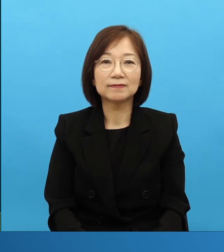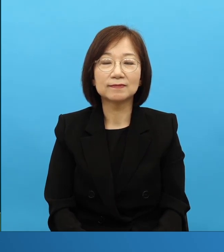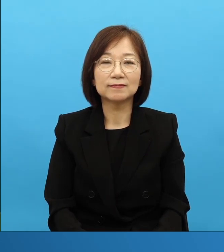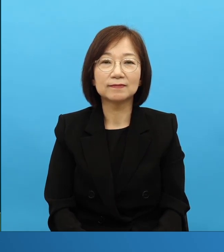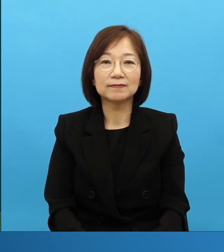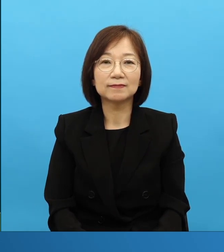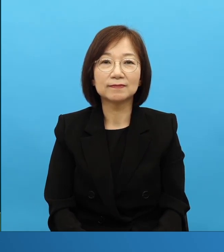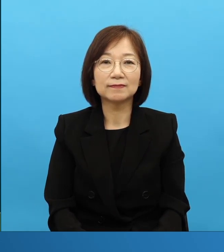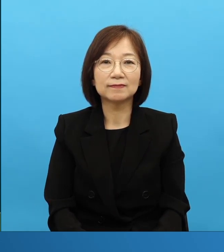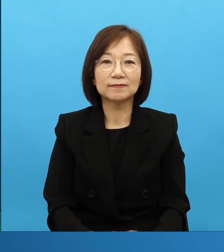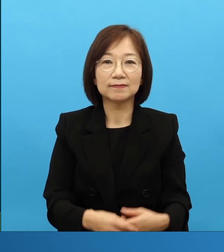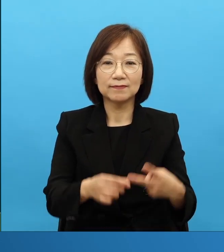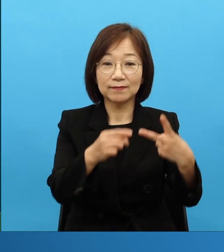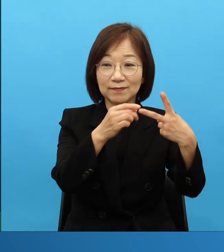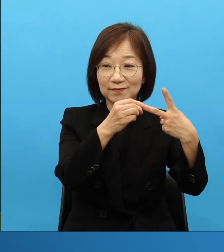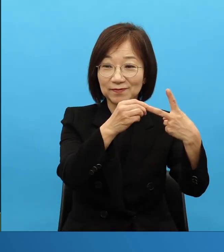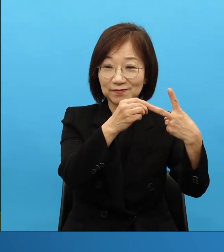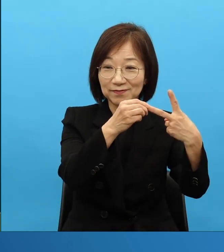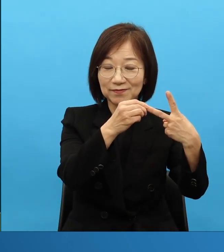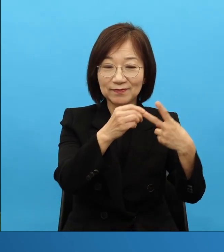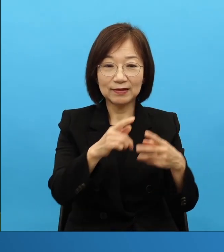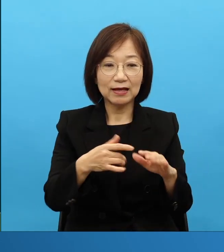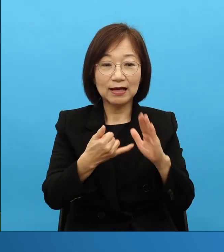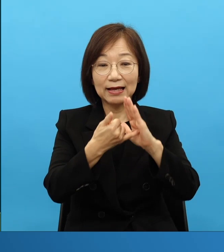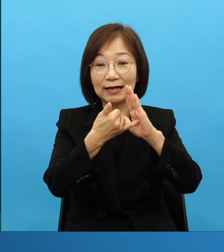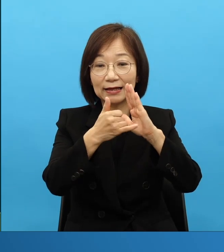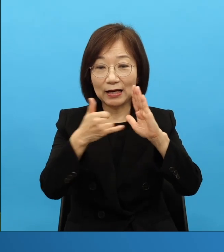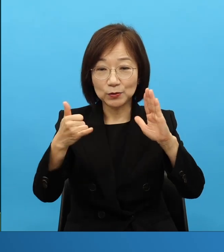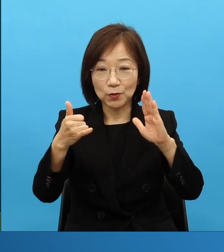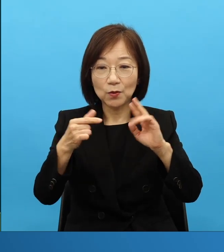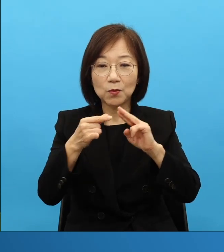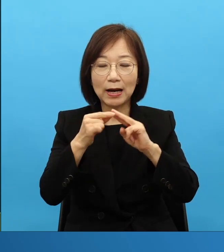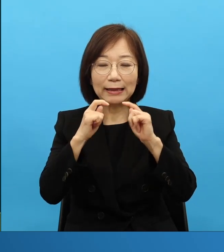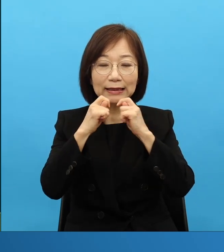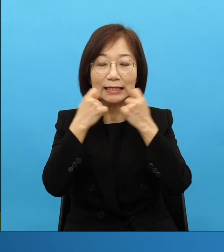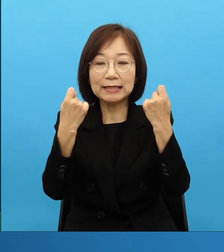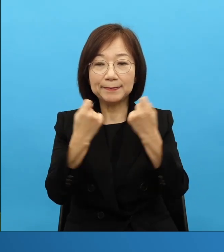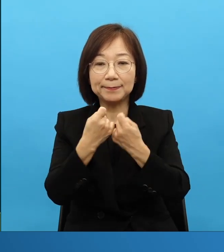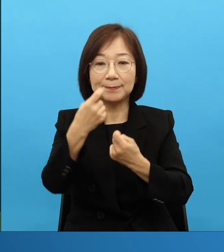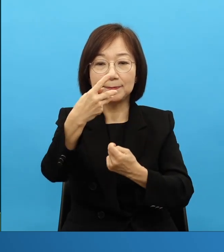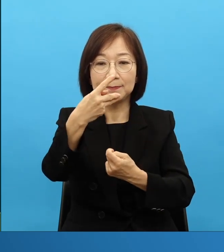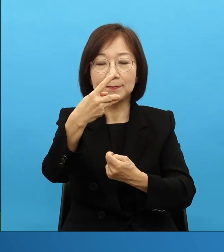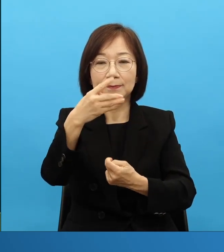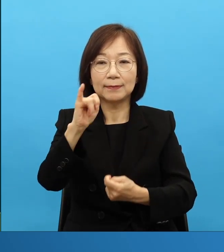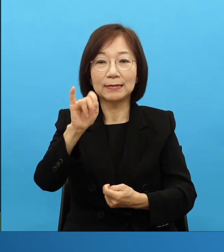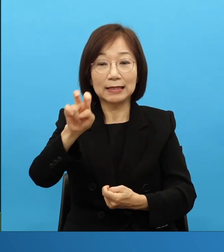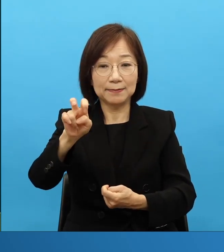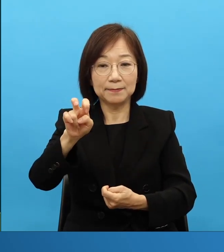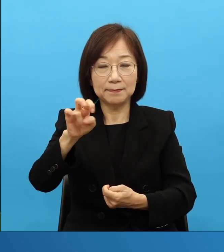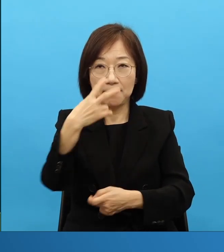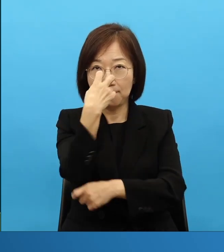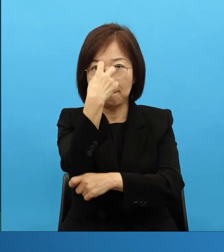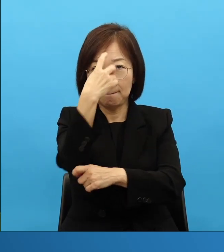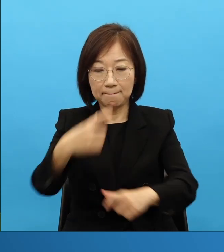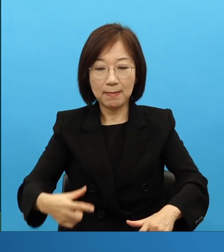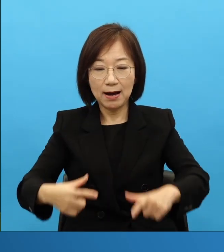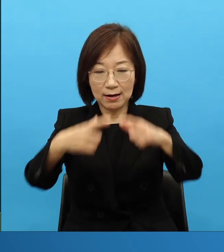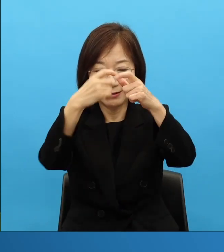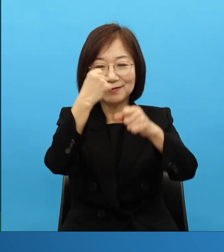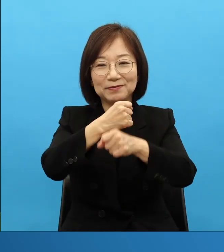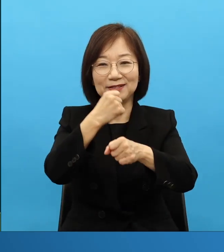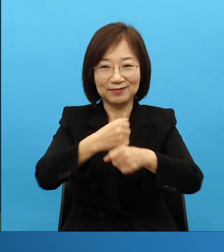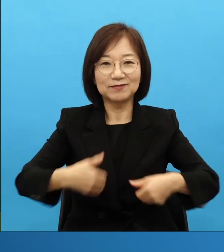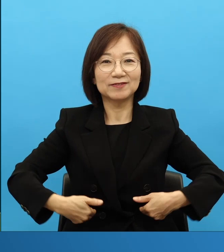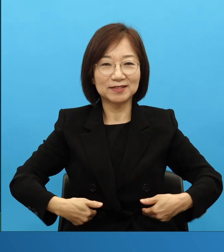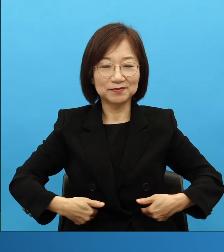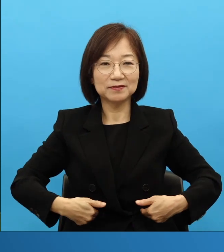가족과 팀들의 망대를 만들어야 돼요. just like Paul, 그거 준비하셔야 됩니다. you need to make a partisan of your family and a team. 이때 무슨